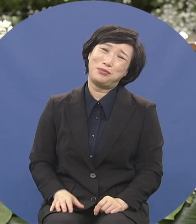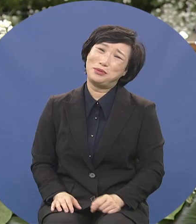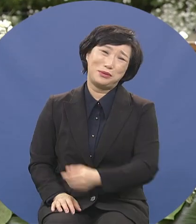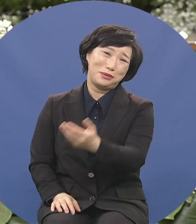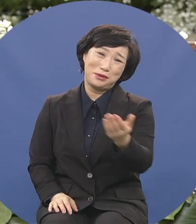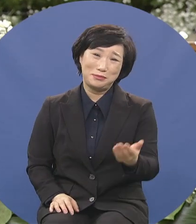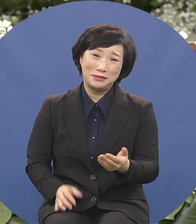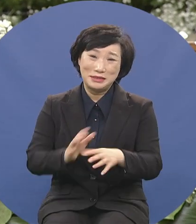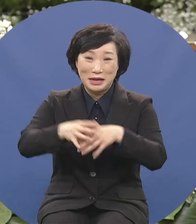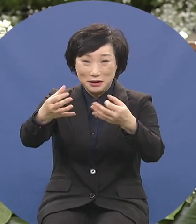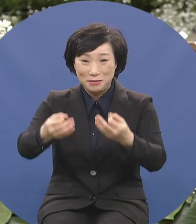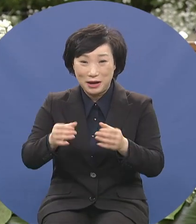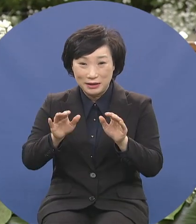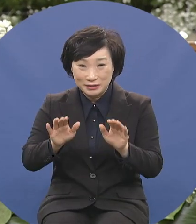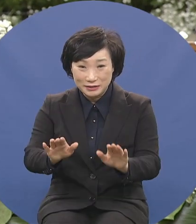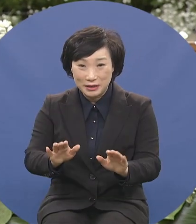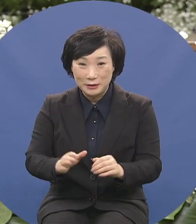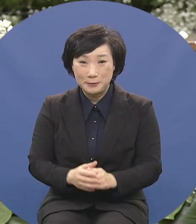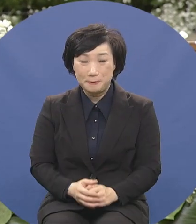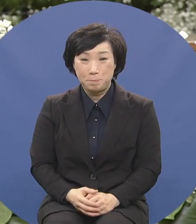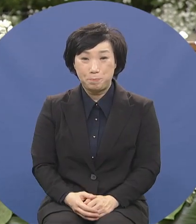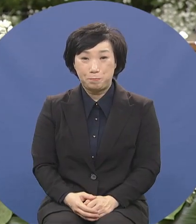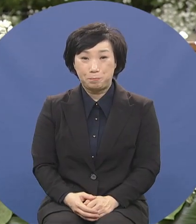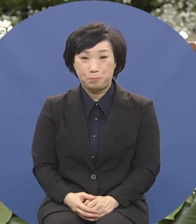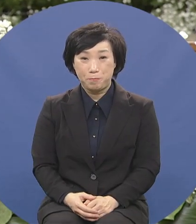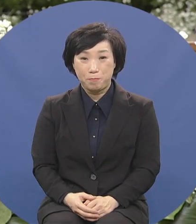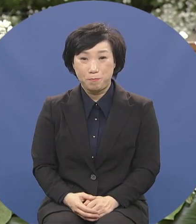여러분 잘 들어.